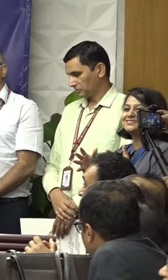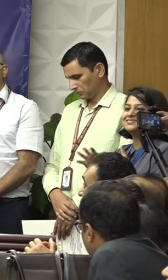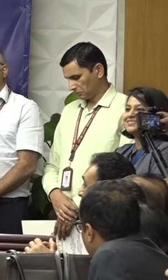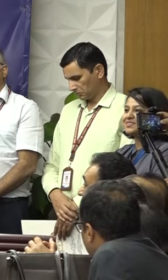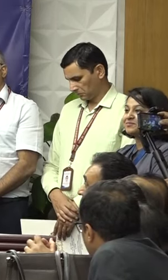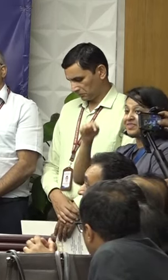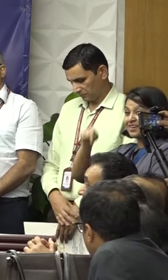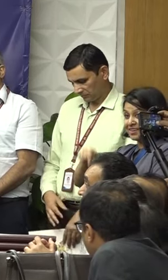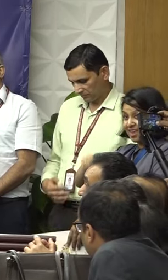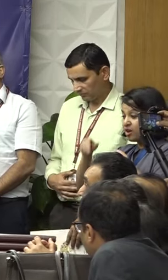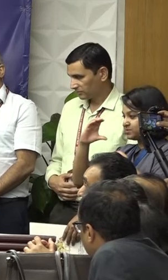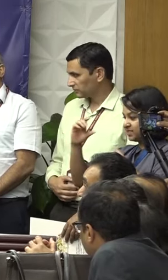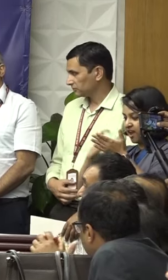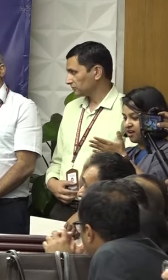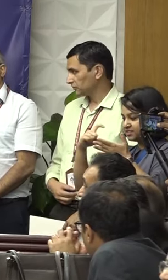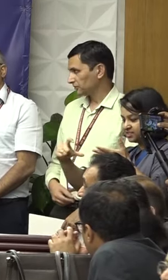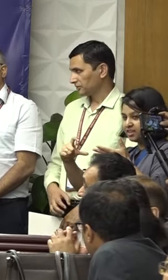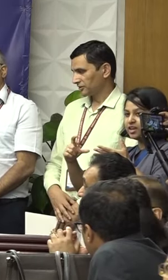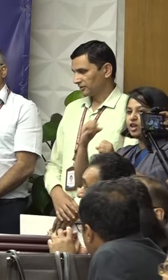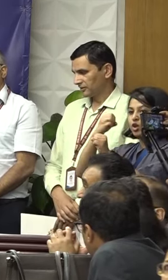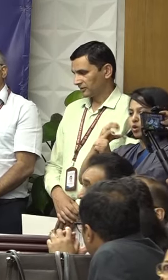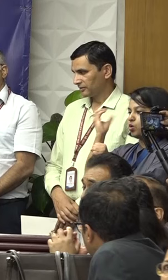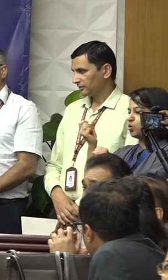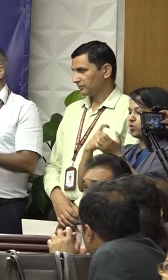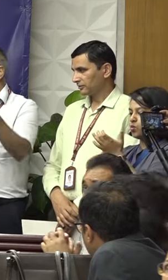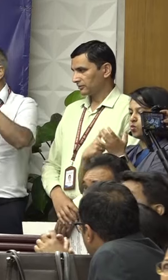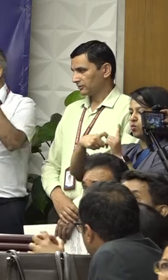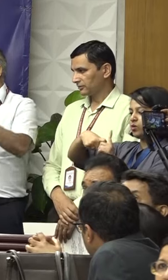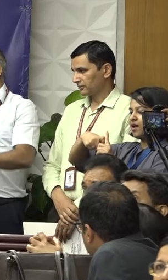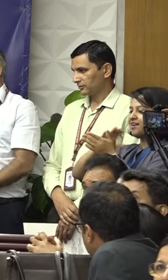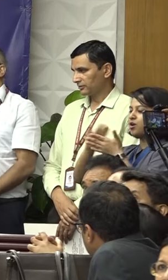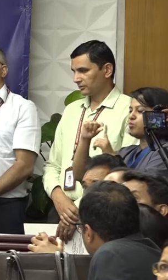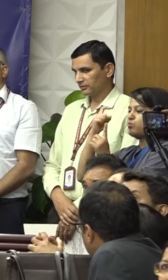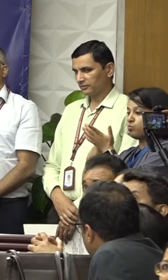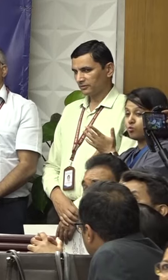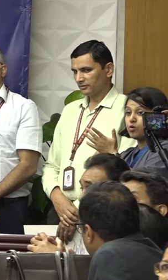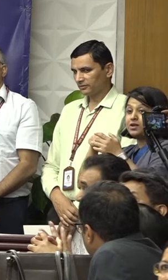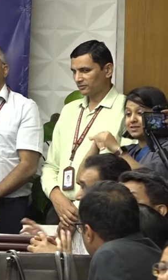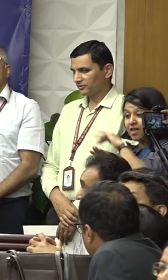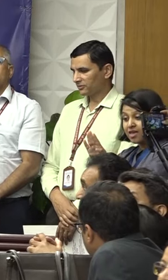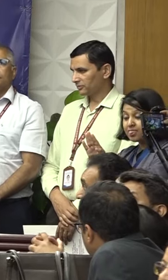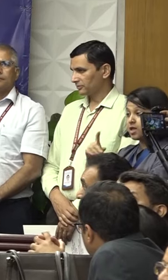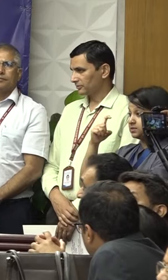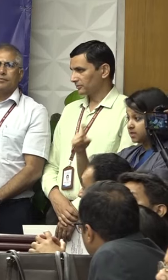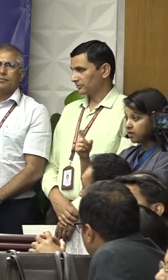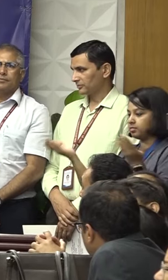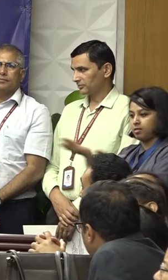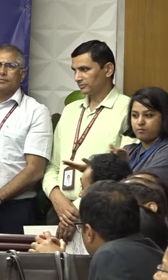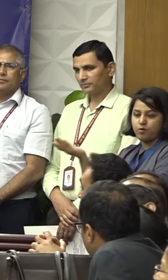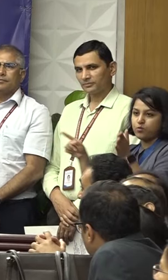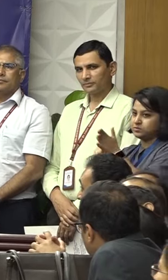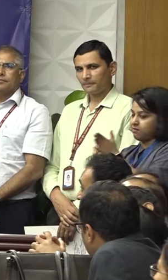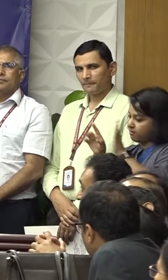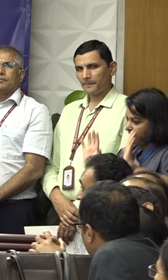पड़ेगी। अब हम रुक करते हैं CRC गोरखपुर की ओर, जिनके तहत 4 समझौता ज्ञापन आज यहाँ किए जाएंगे। हम